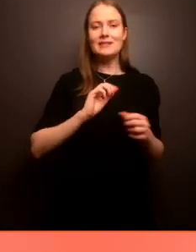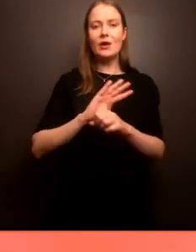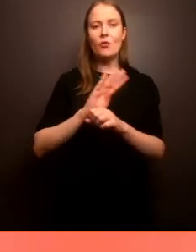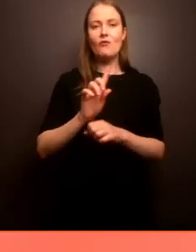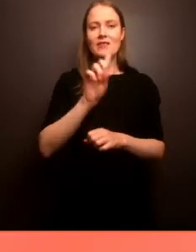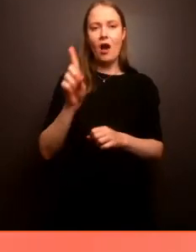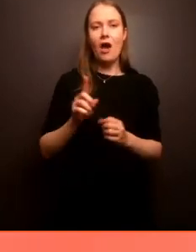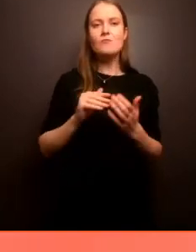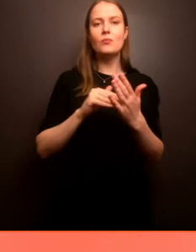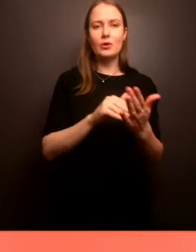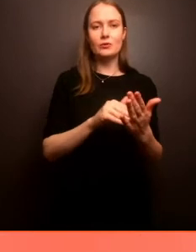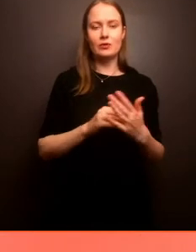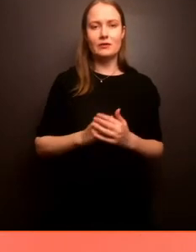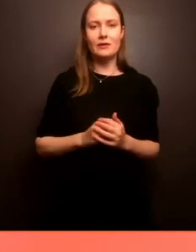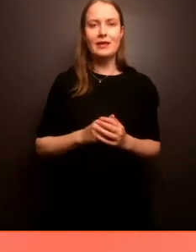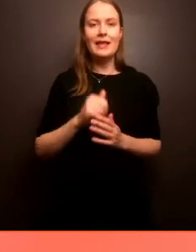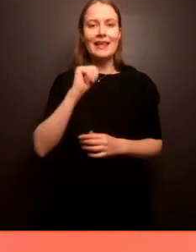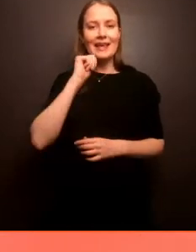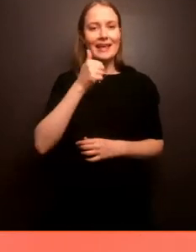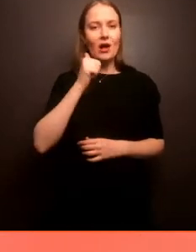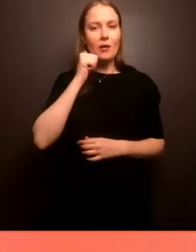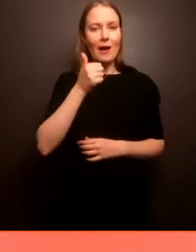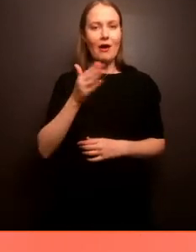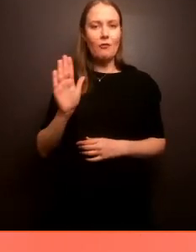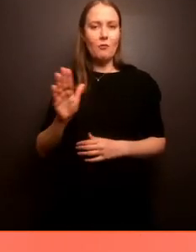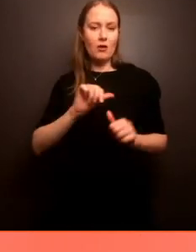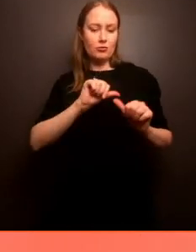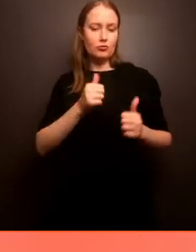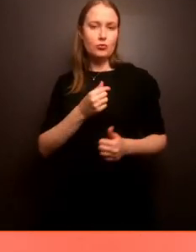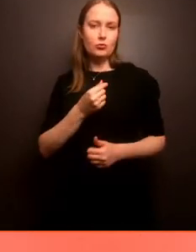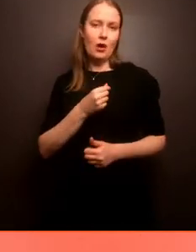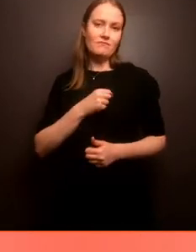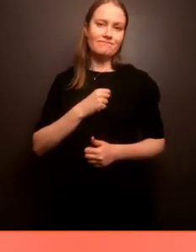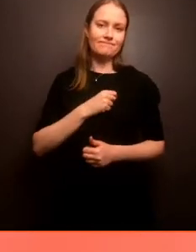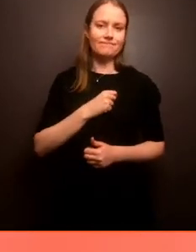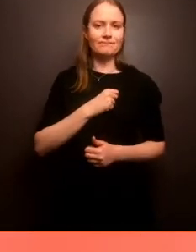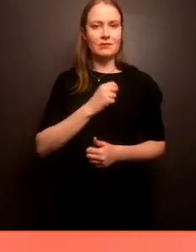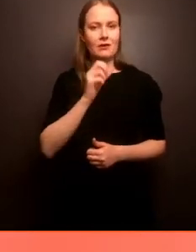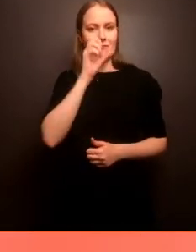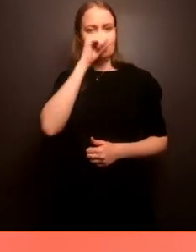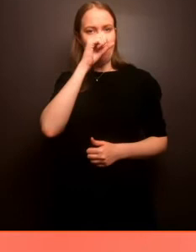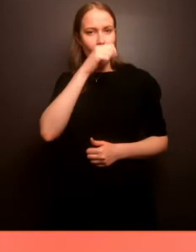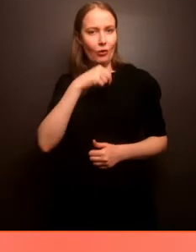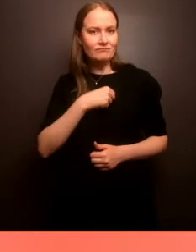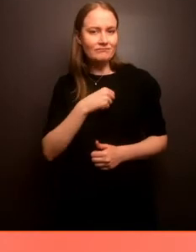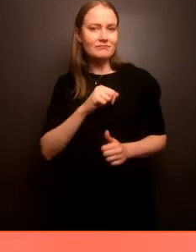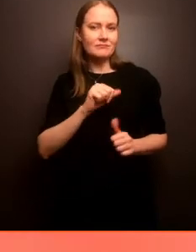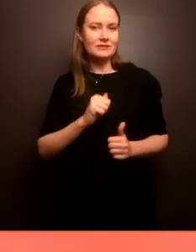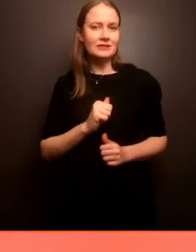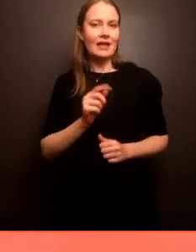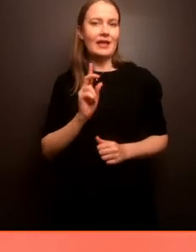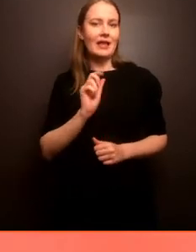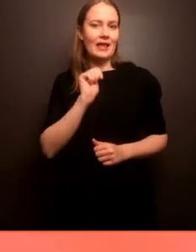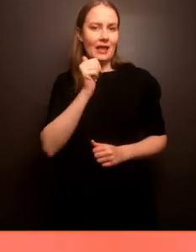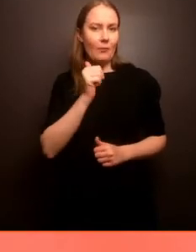mille pärast me igapäev südant nii-öelda muretseme. Ehk siis, kuidas läheb